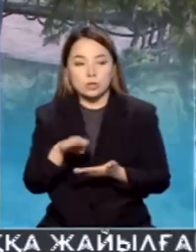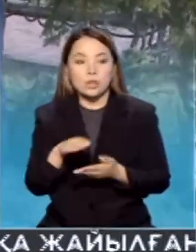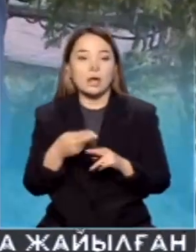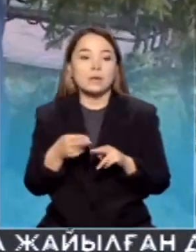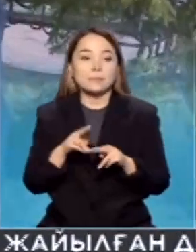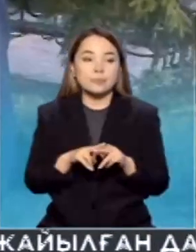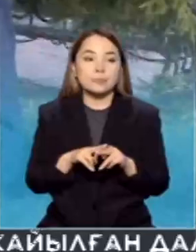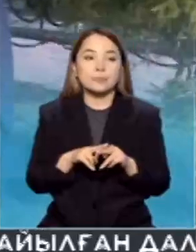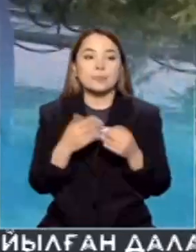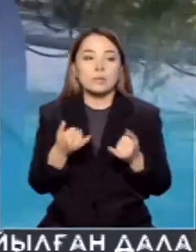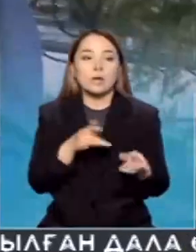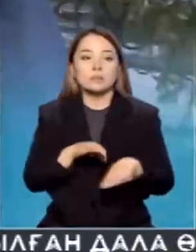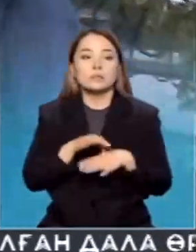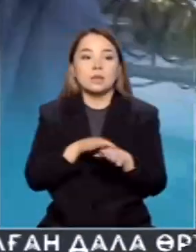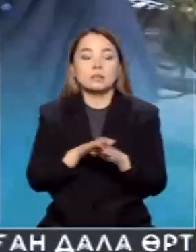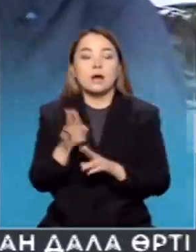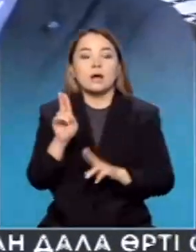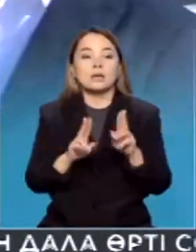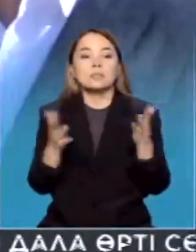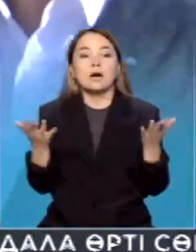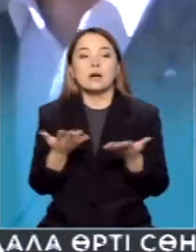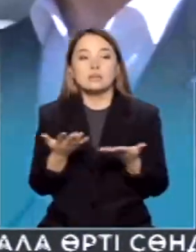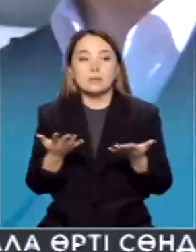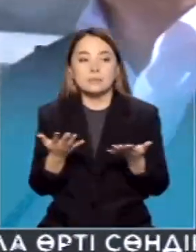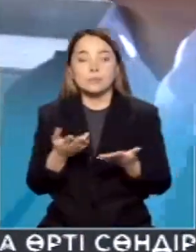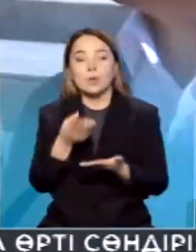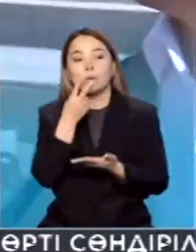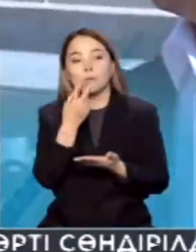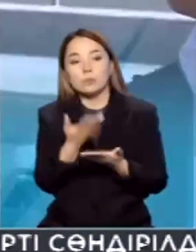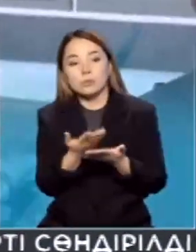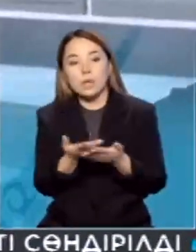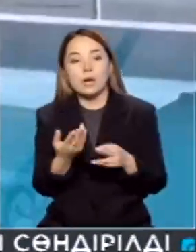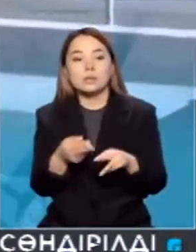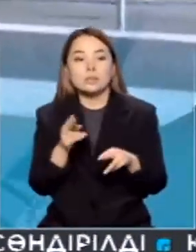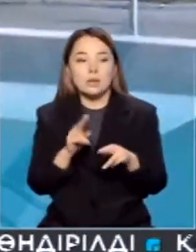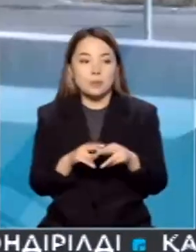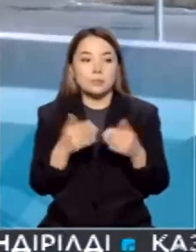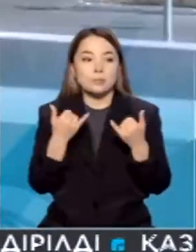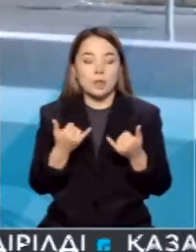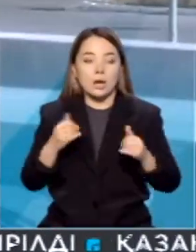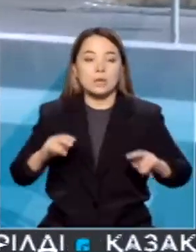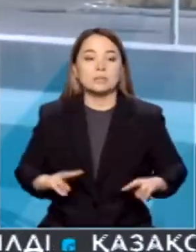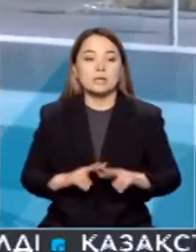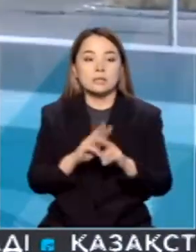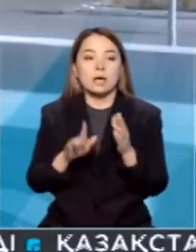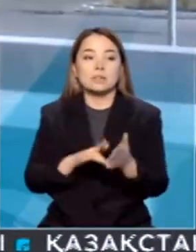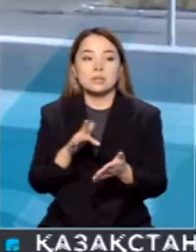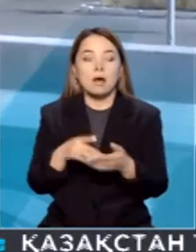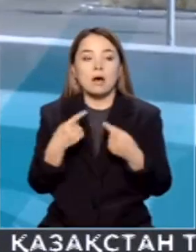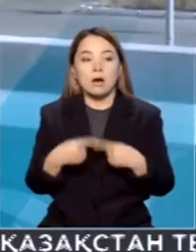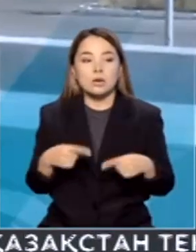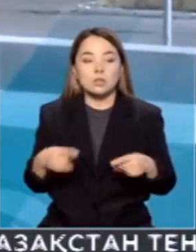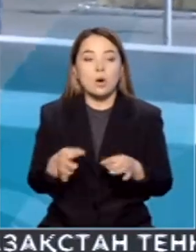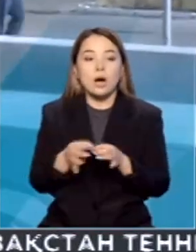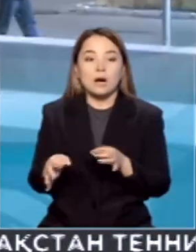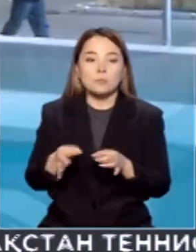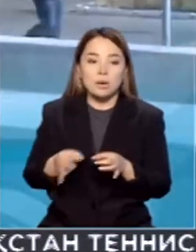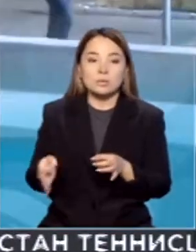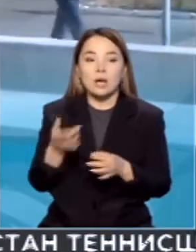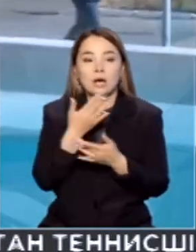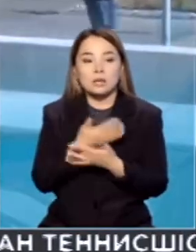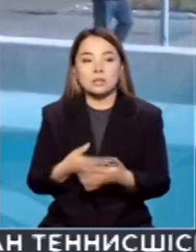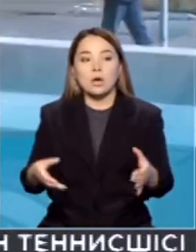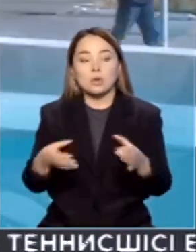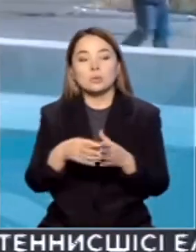jalpa şaranın bastı kağıdası kanday. Körüp turganıñızday bugün Елордамызга her türlü aumaktardan, her türlü